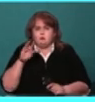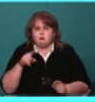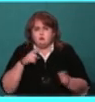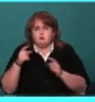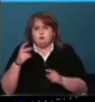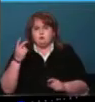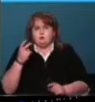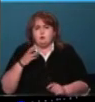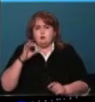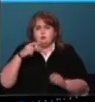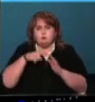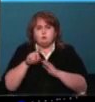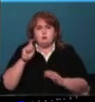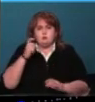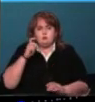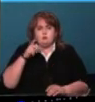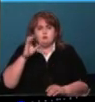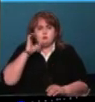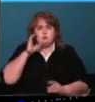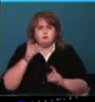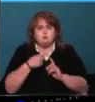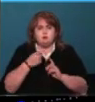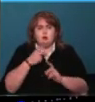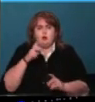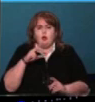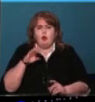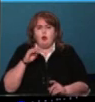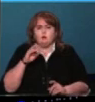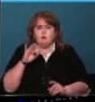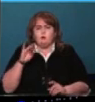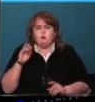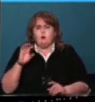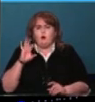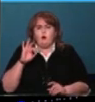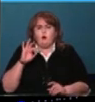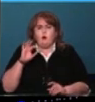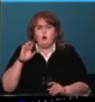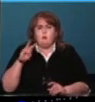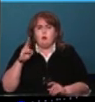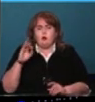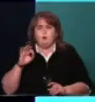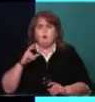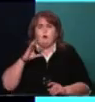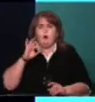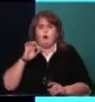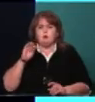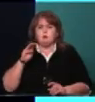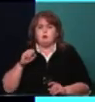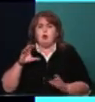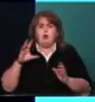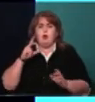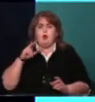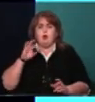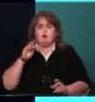Из курса химии вы знаете, слышали название электронное облако, электронные орбиты. Что это такое? Электрон,